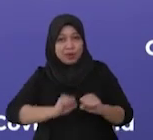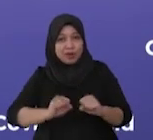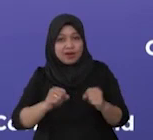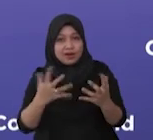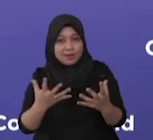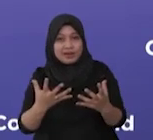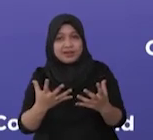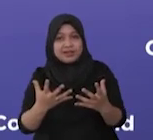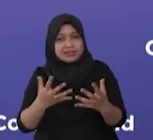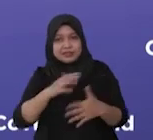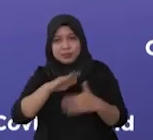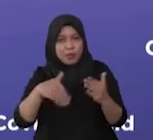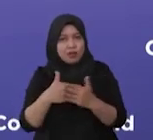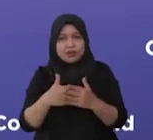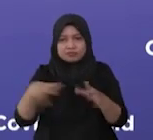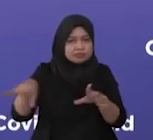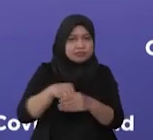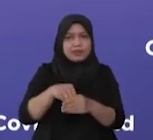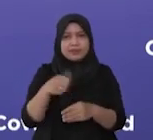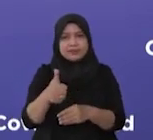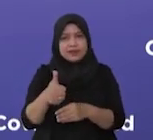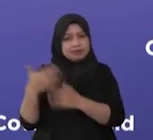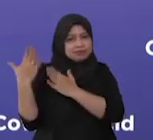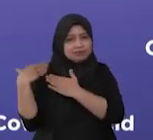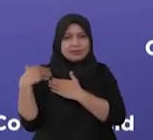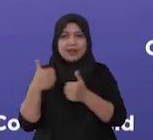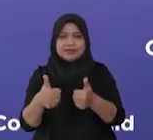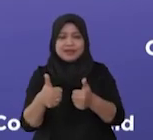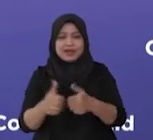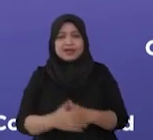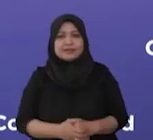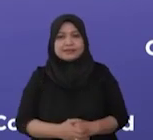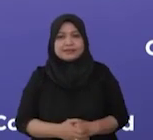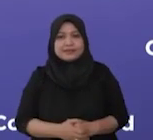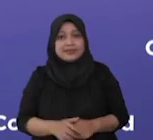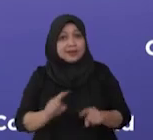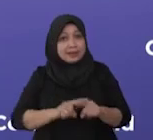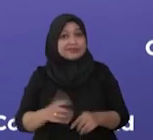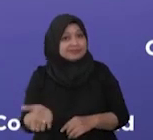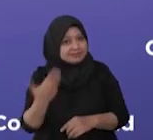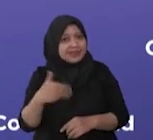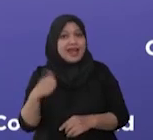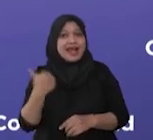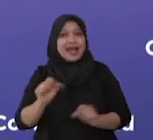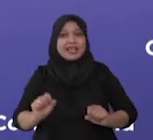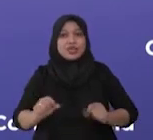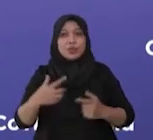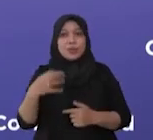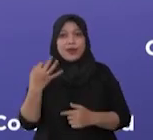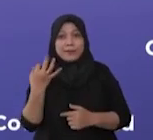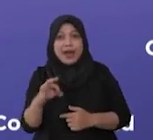semuanya bisa berperan siapapun bisa berperan tetapi Mari pola hidup yang baru harus kita